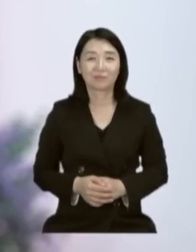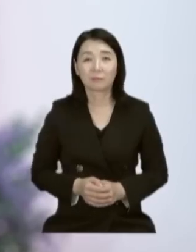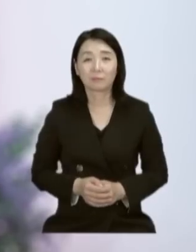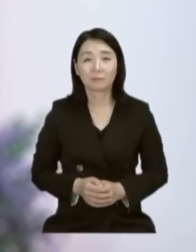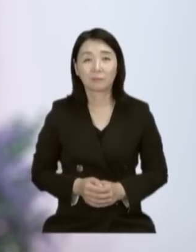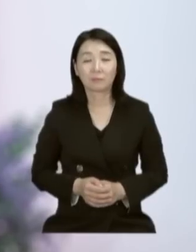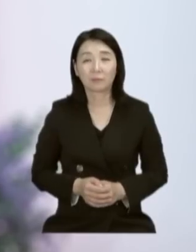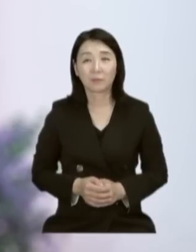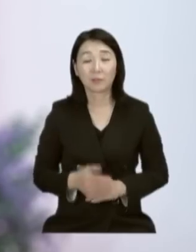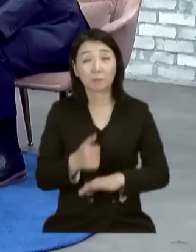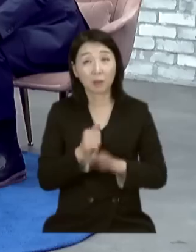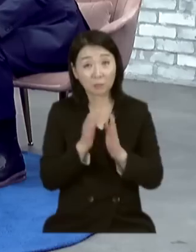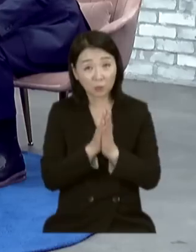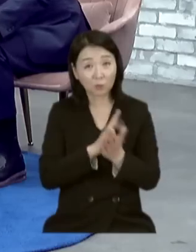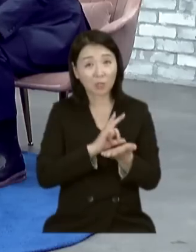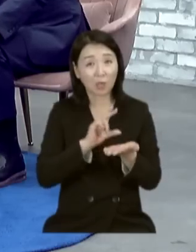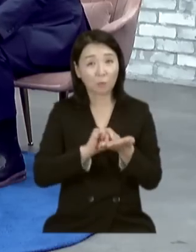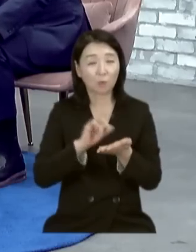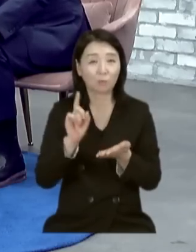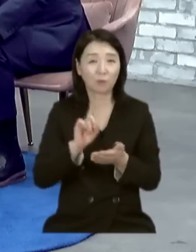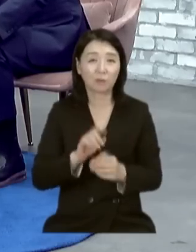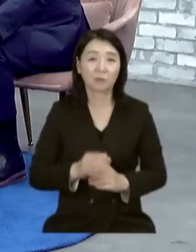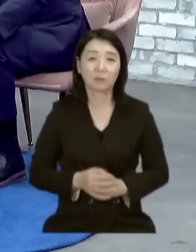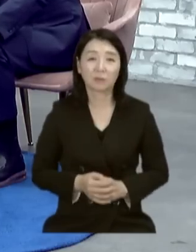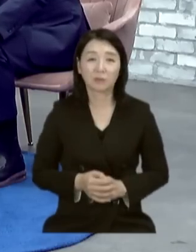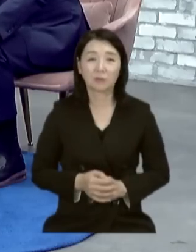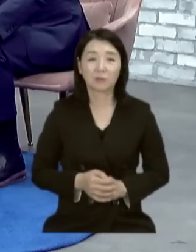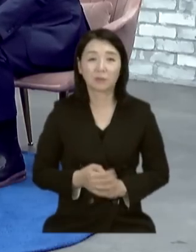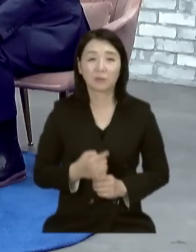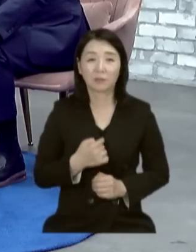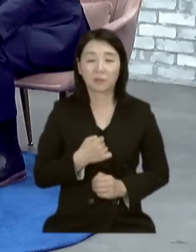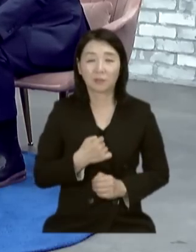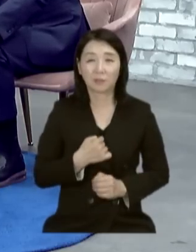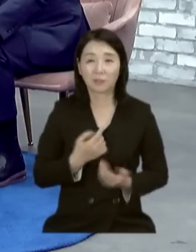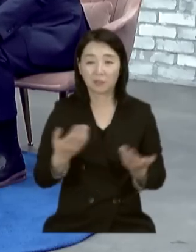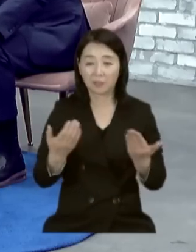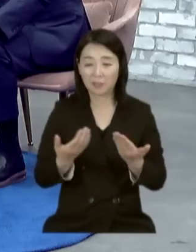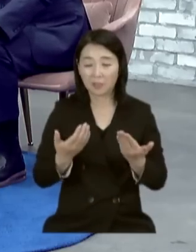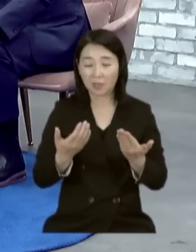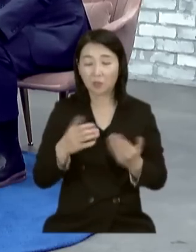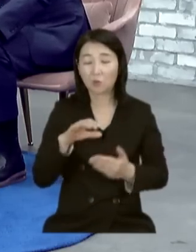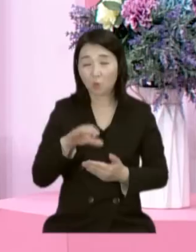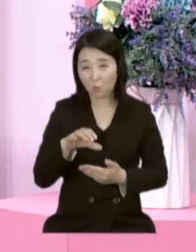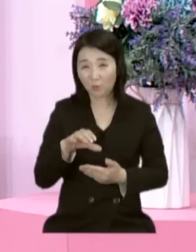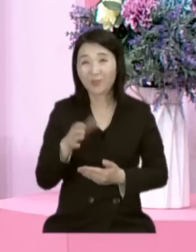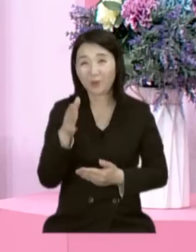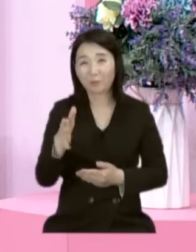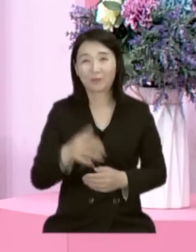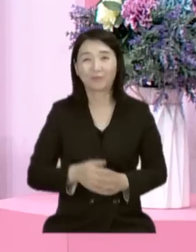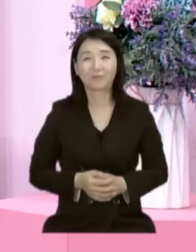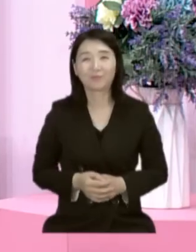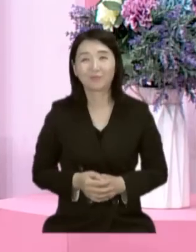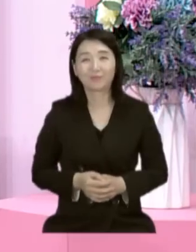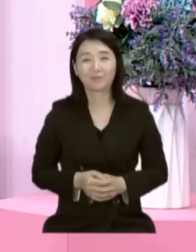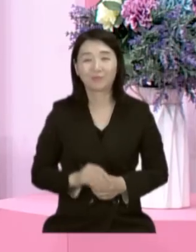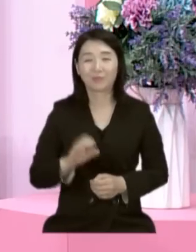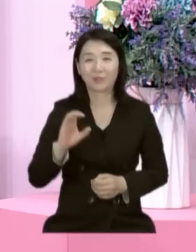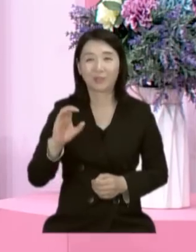건데. 저 마지막으로 기도 제목 좀 해줄게요. 네. 네, 저는 뭐 아무래도 이제 일터 사역자니까요. 네. 이제 우리